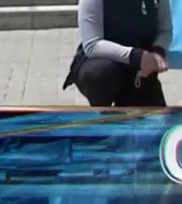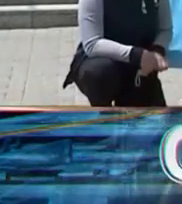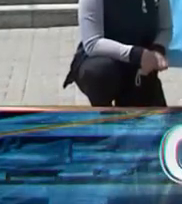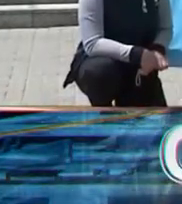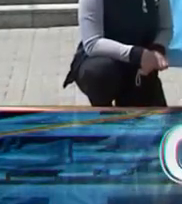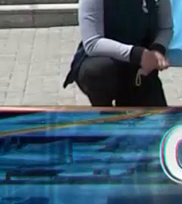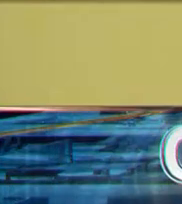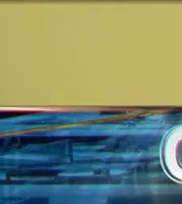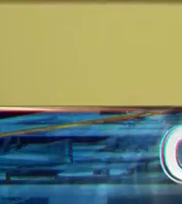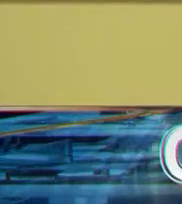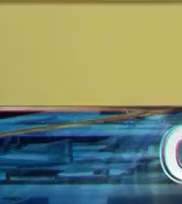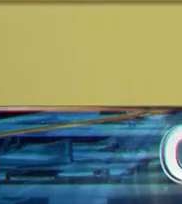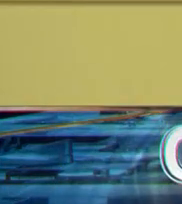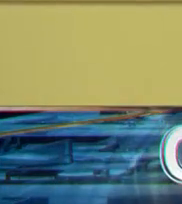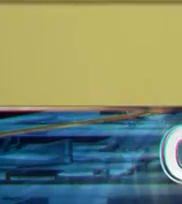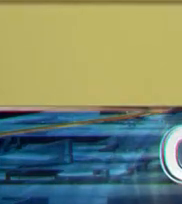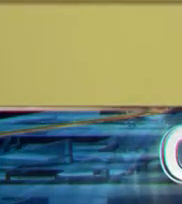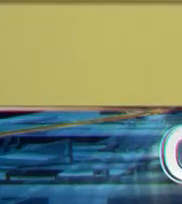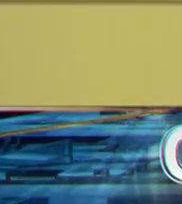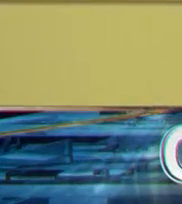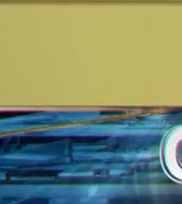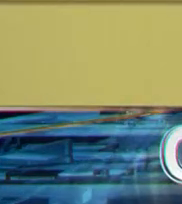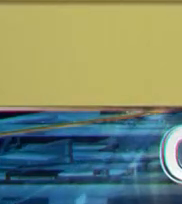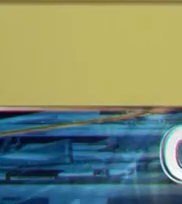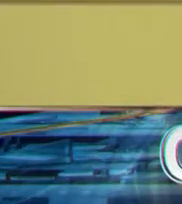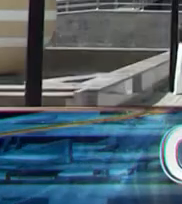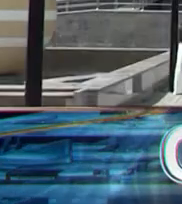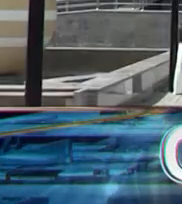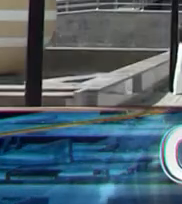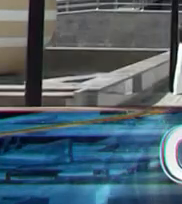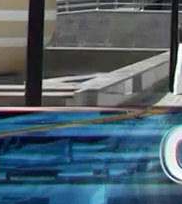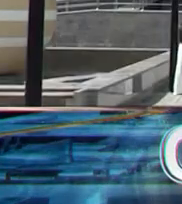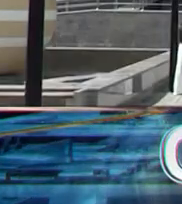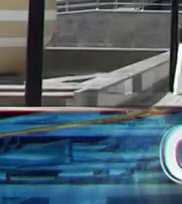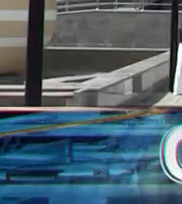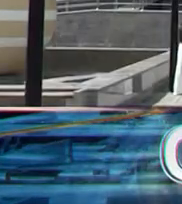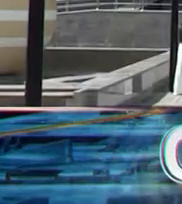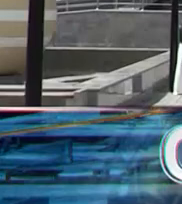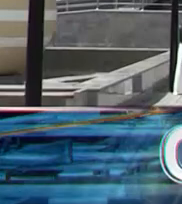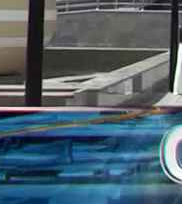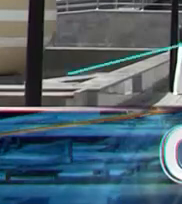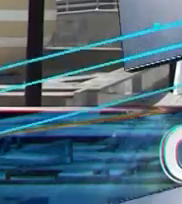Флаг, герб, гимн. Основа государства. Сегодня день государственных символов Республики Казахстан.